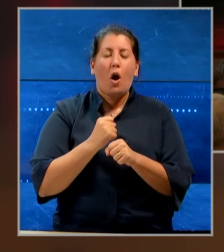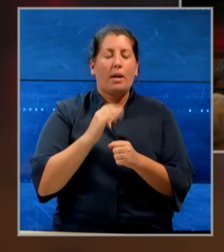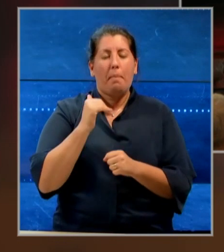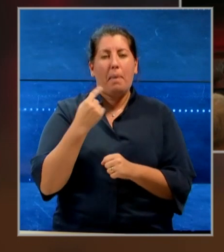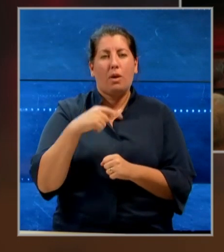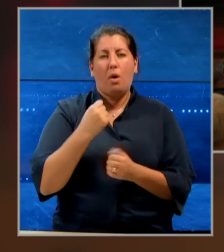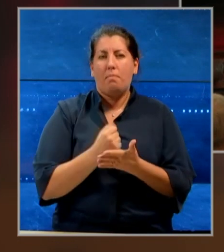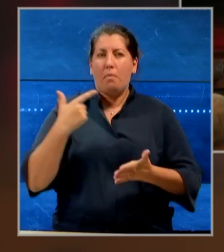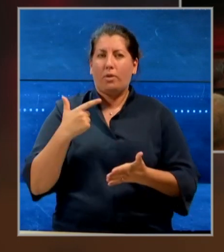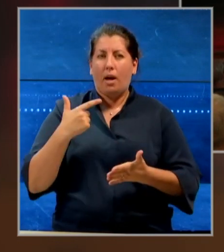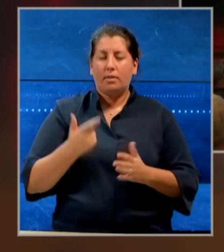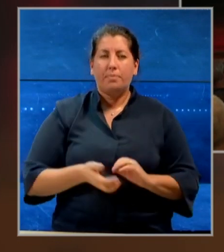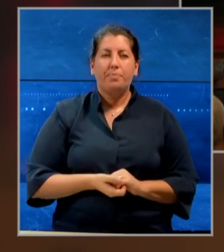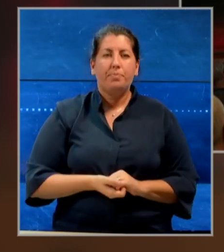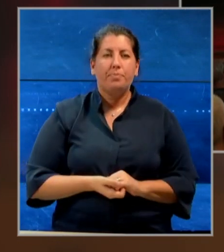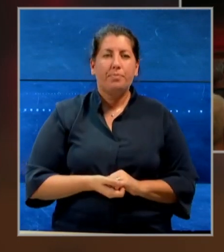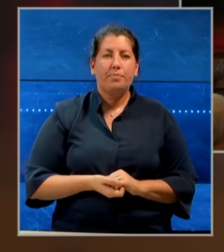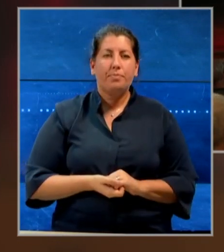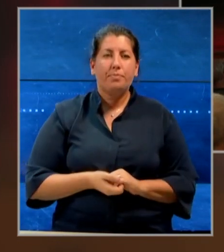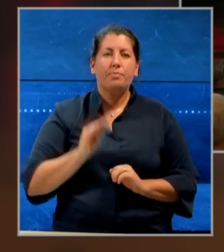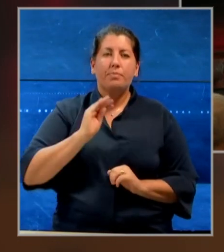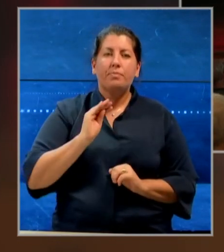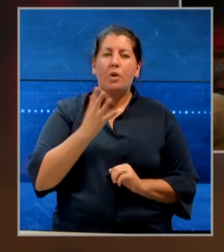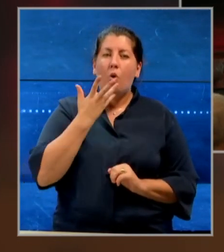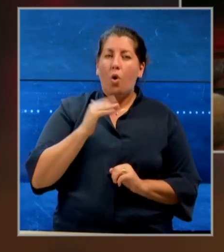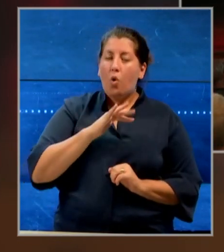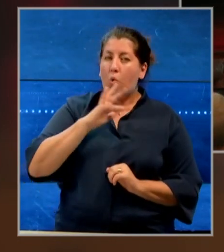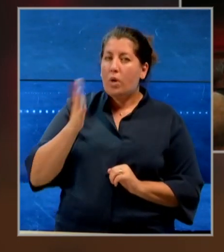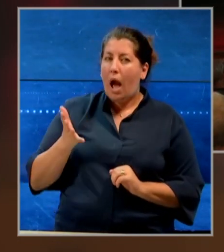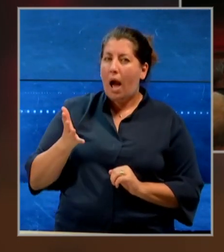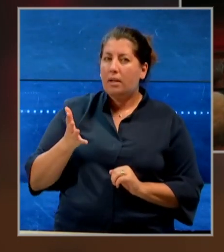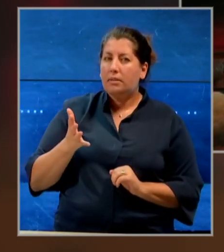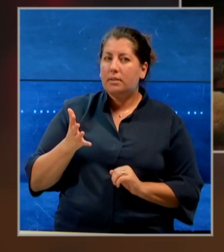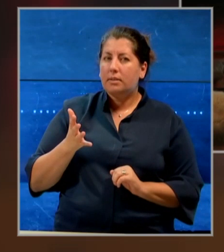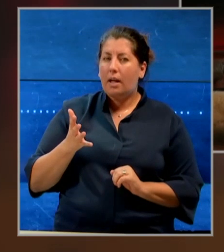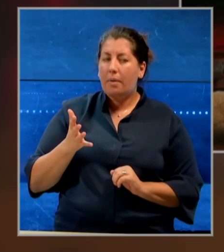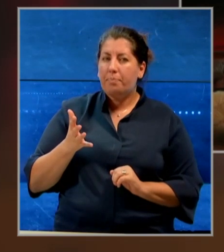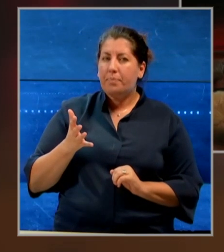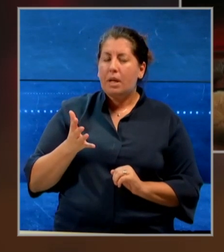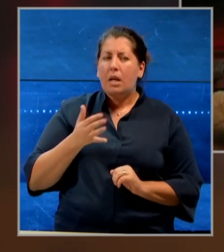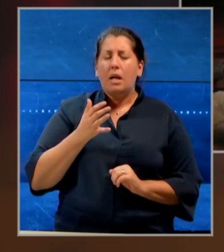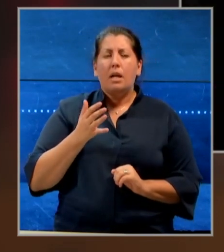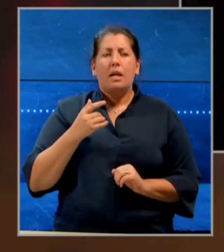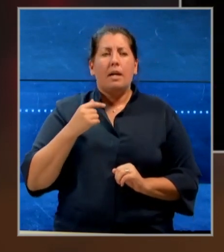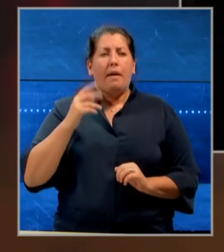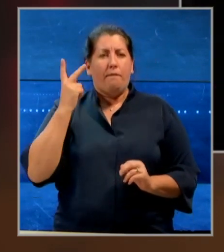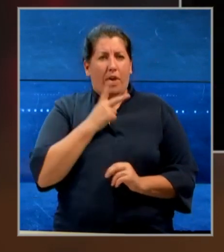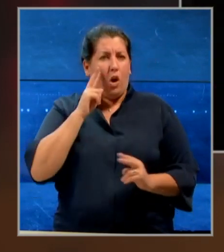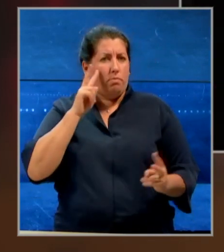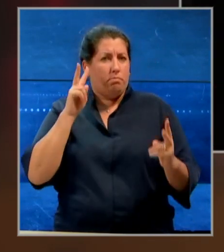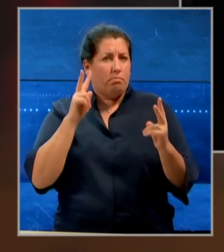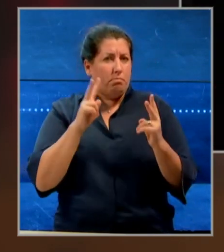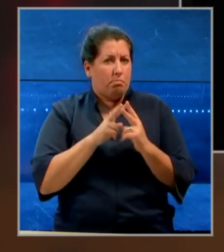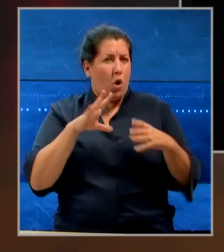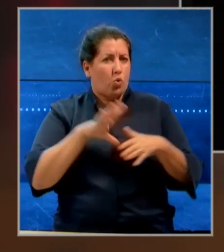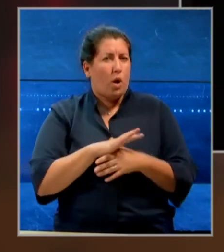importante. Antonio, vuoi fare un'altra domanda, direttore? No, nel senso che incontriamo il Catanzaro, mi sembra di vedere il Catanzaro l'anno